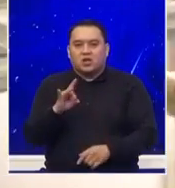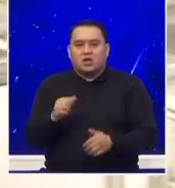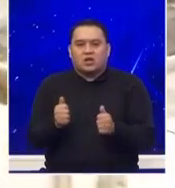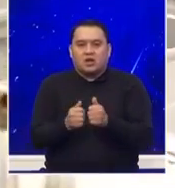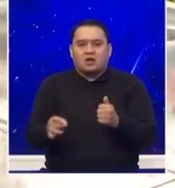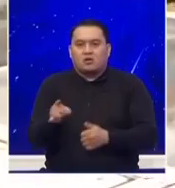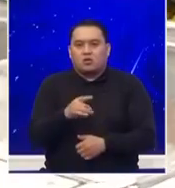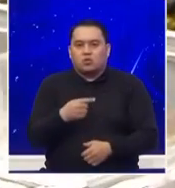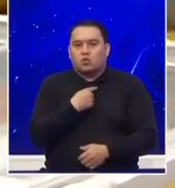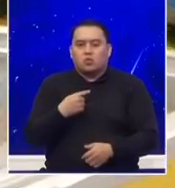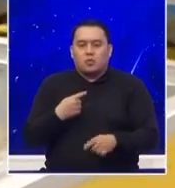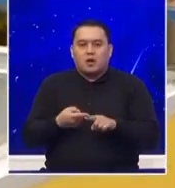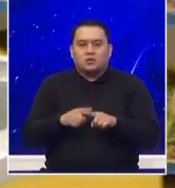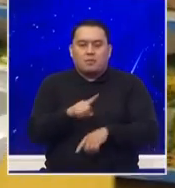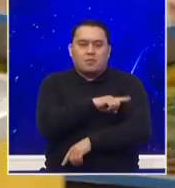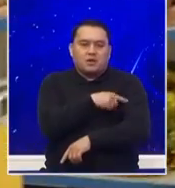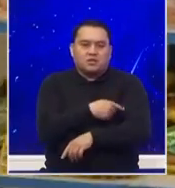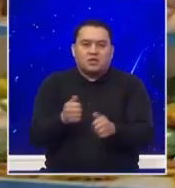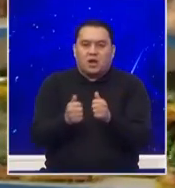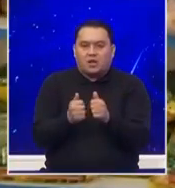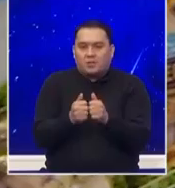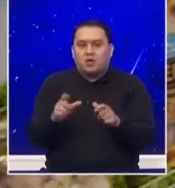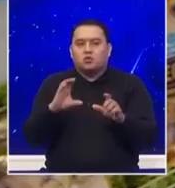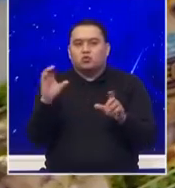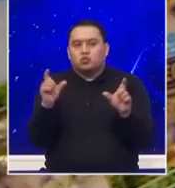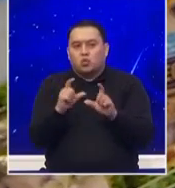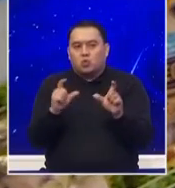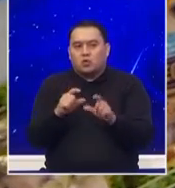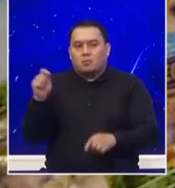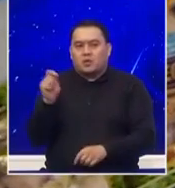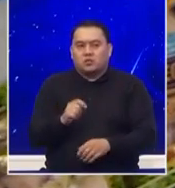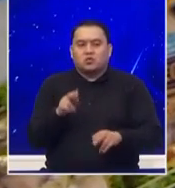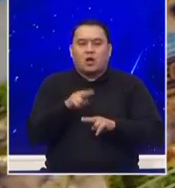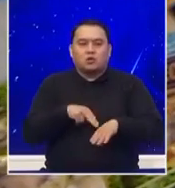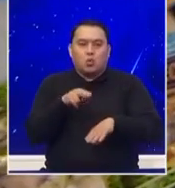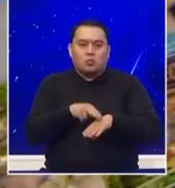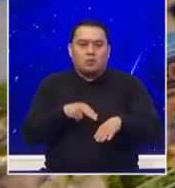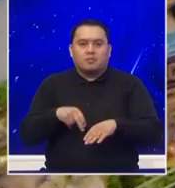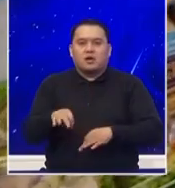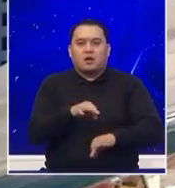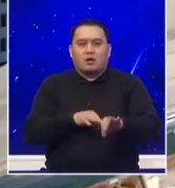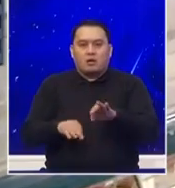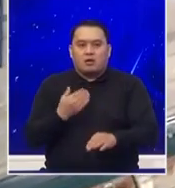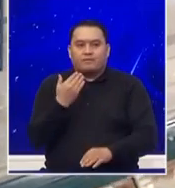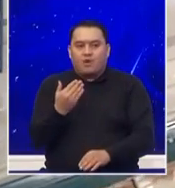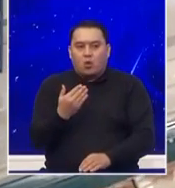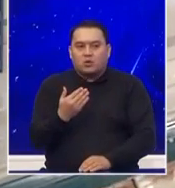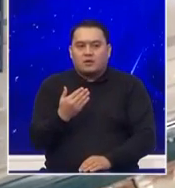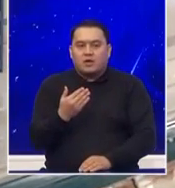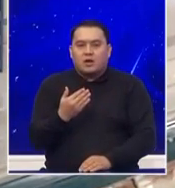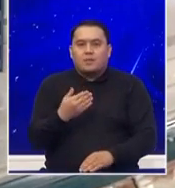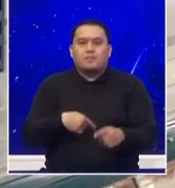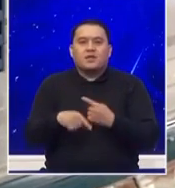расположенном в районе областной больницы. Проверить наличие социальных товаров и цены сюда прибыли сотрудники проектного офиса ЖЦУ Адаудагавана,